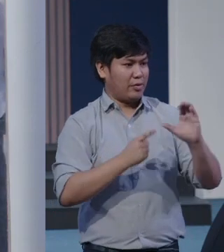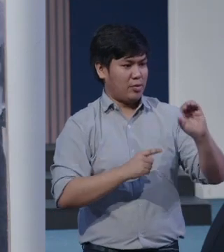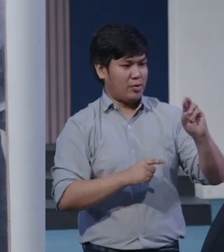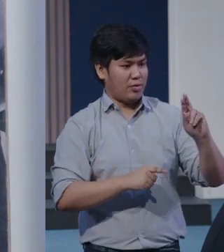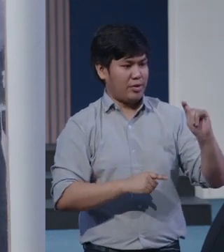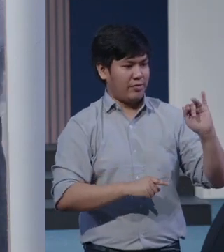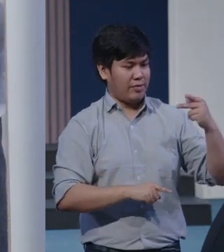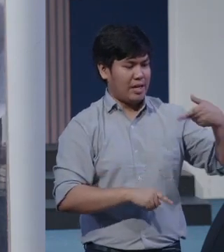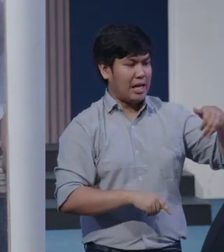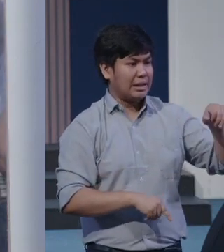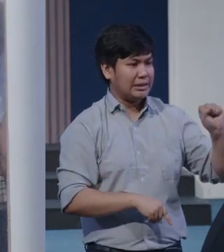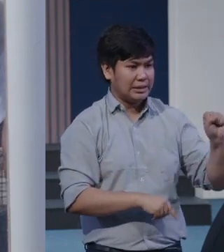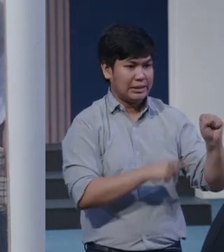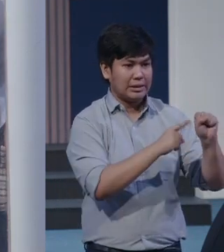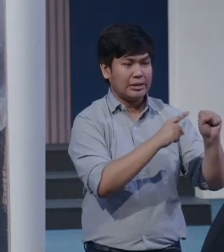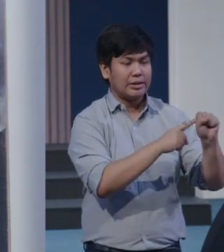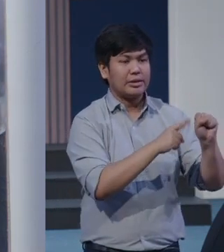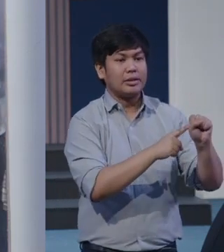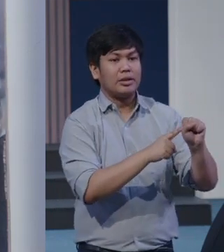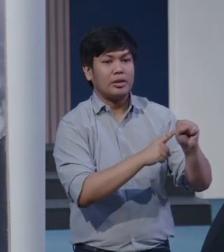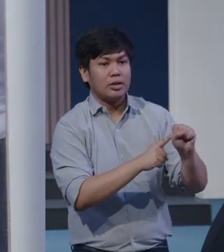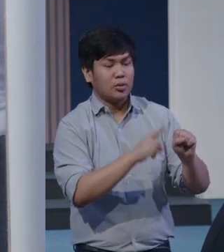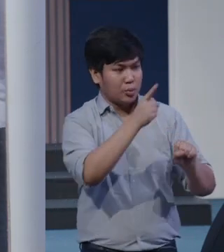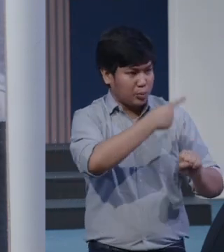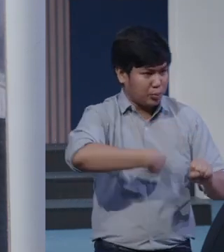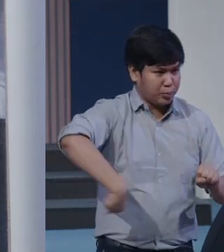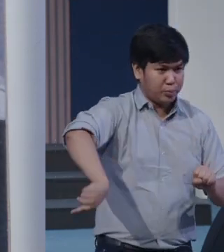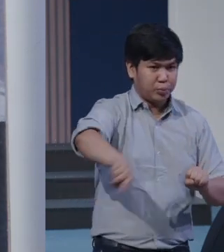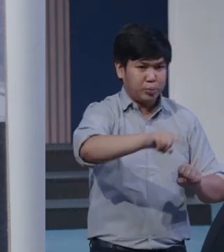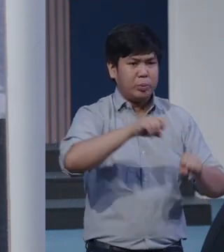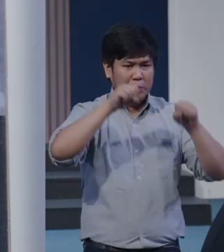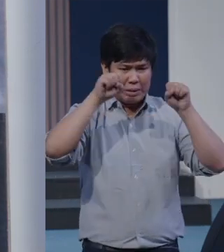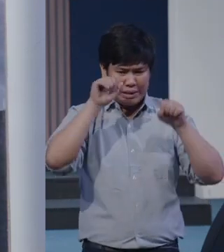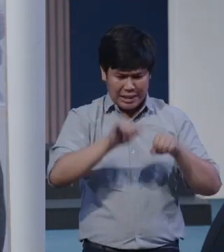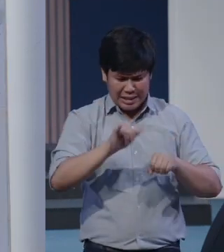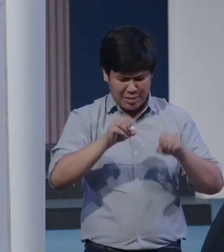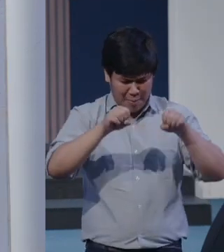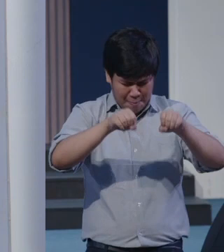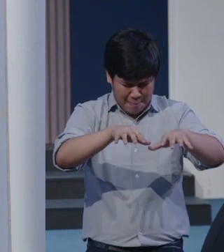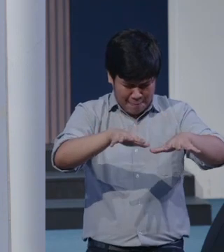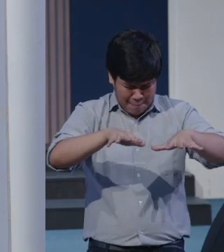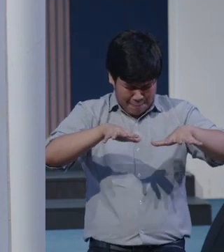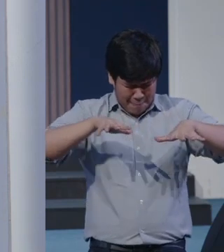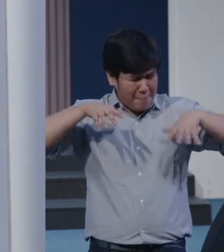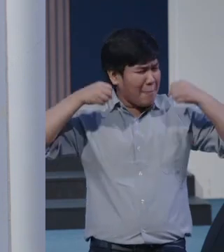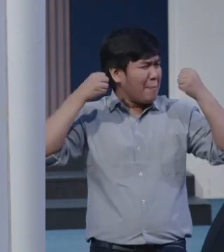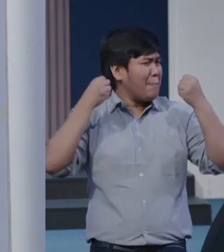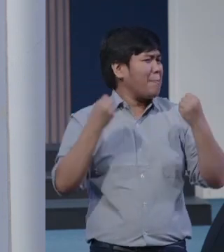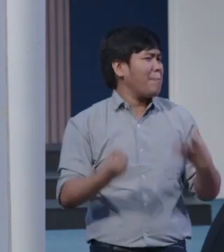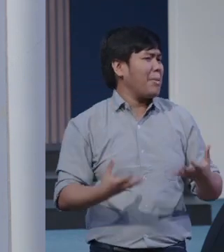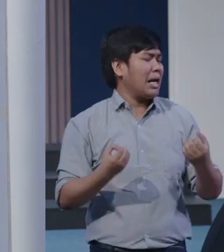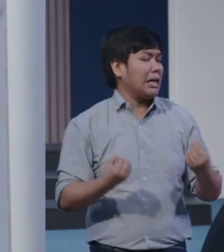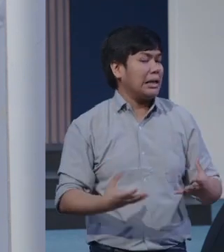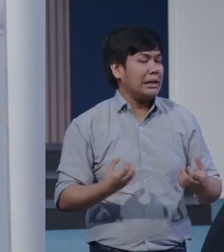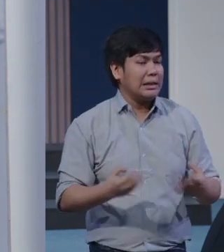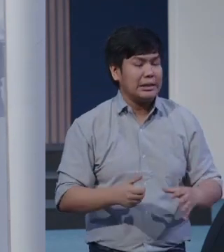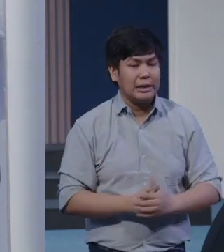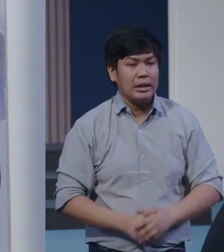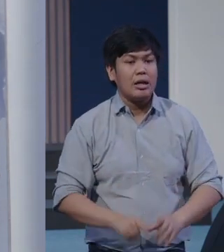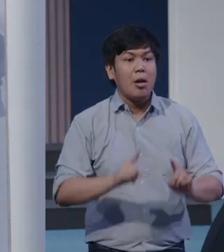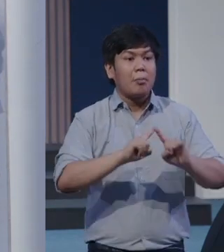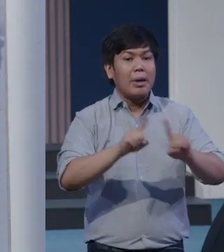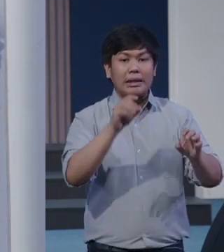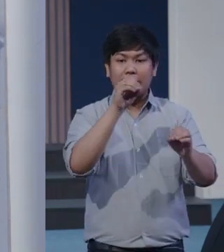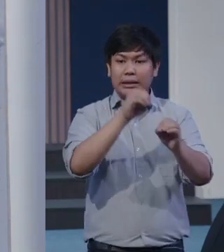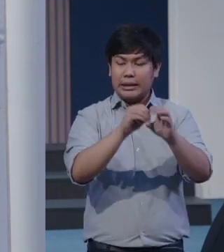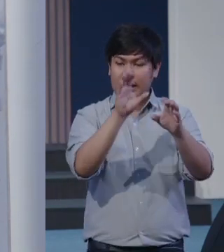for just as the body is one and has many members and all the members of the body though many are one body so It is with Christ